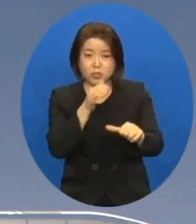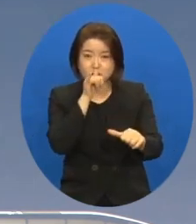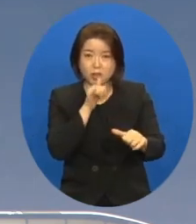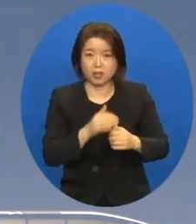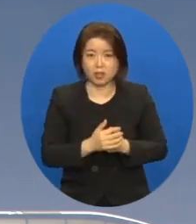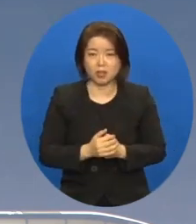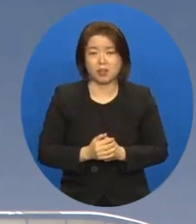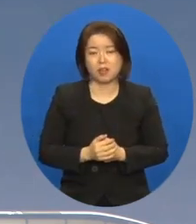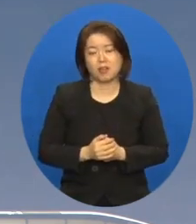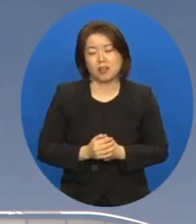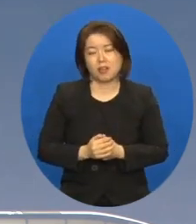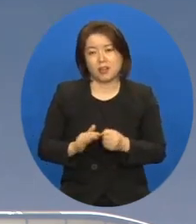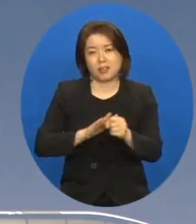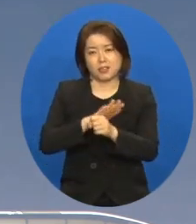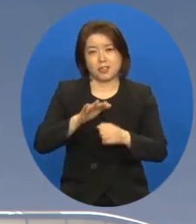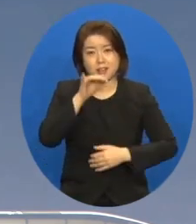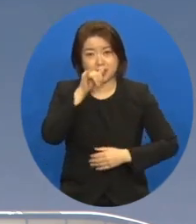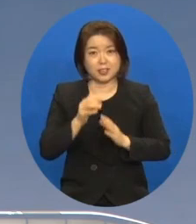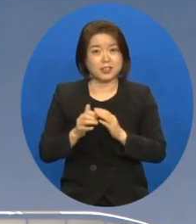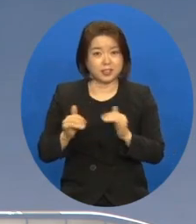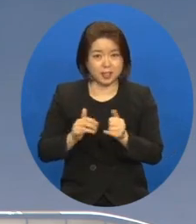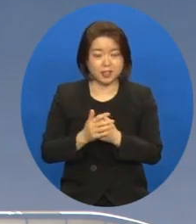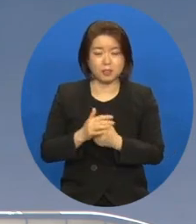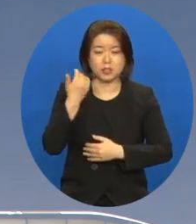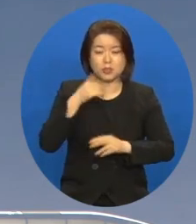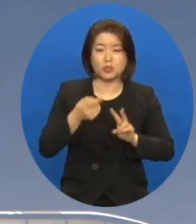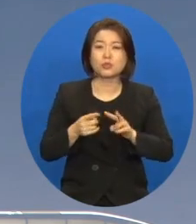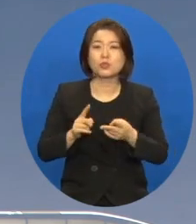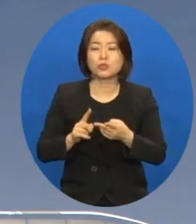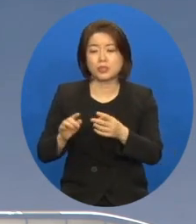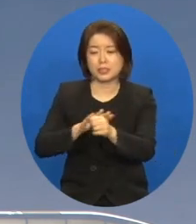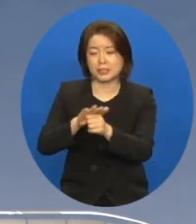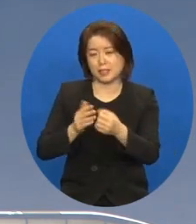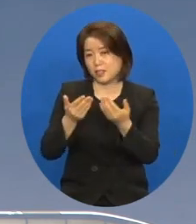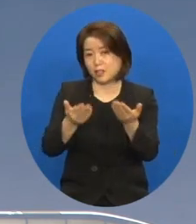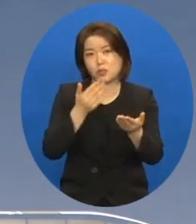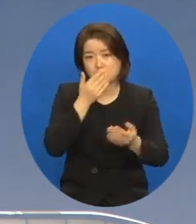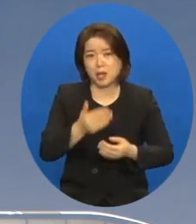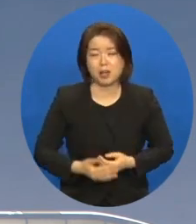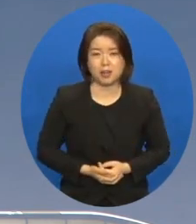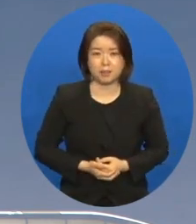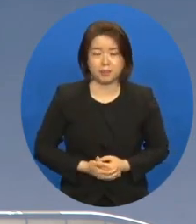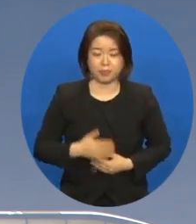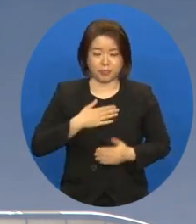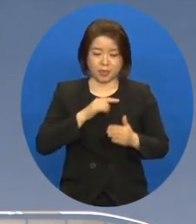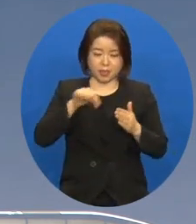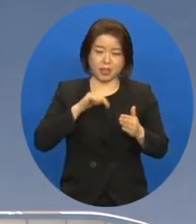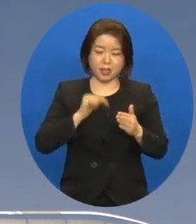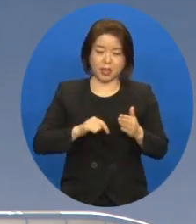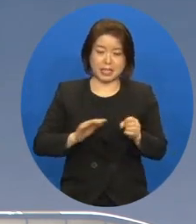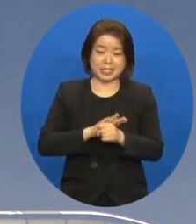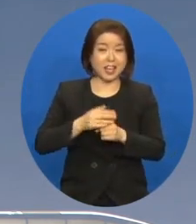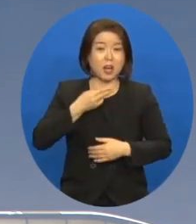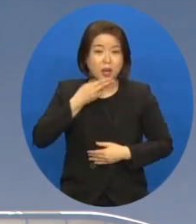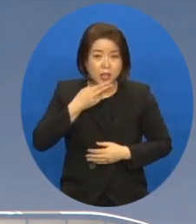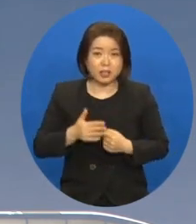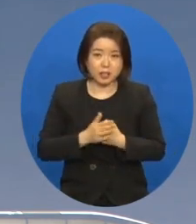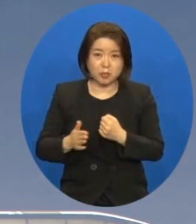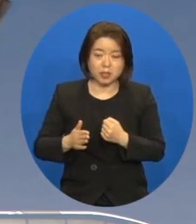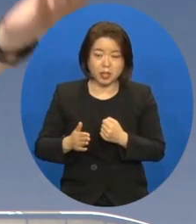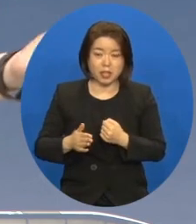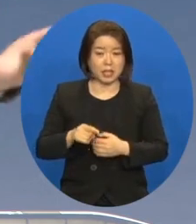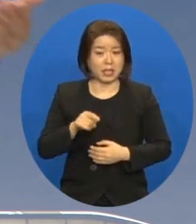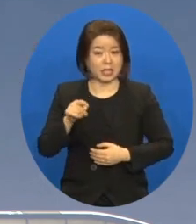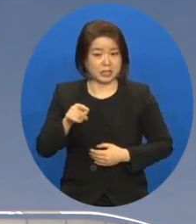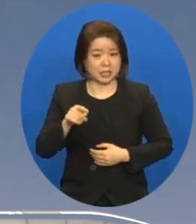그러니까 사랑이 있는 사람은 누구든지 사랑할 수 있어요. 내 안에 사랑이 없으니까 이